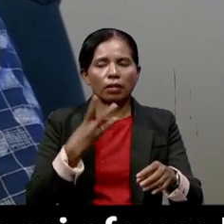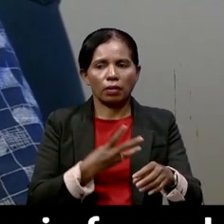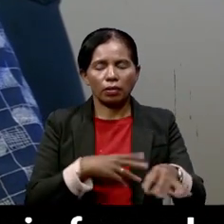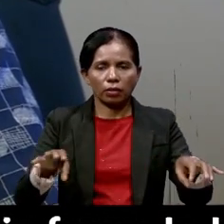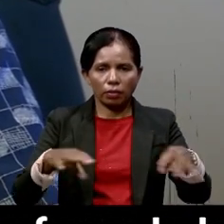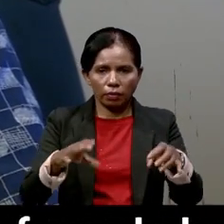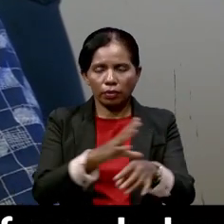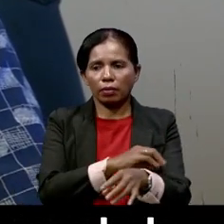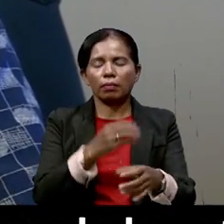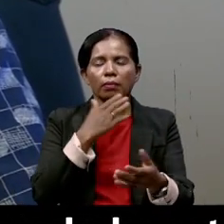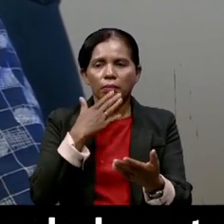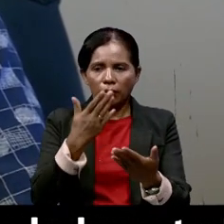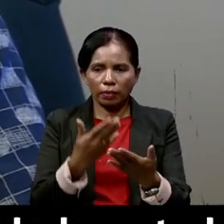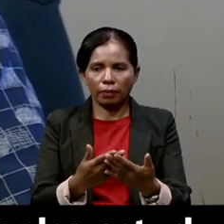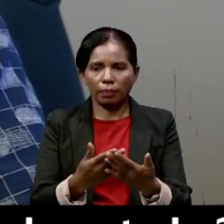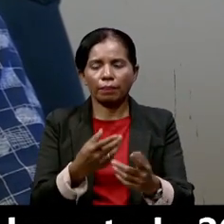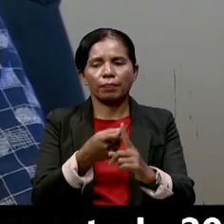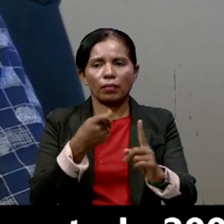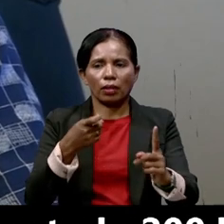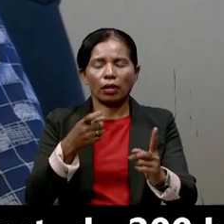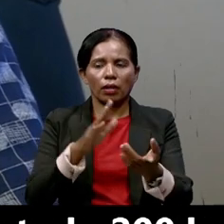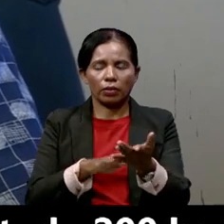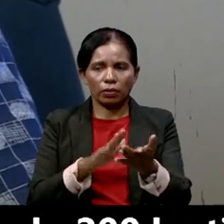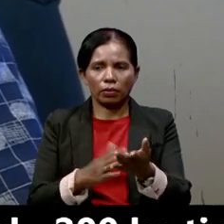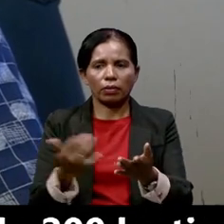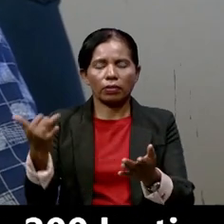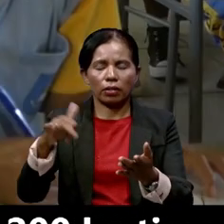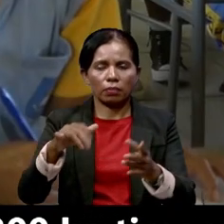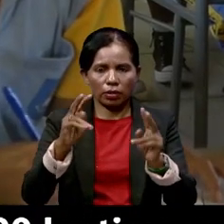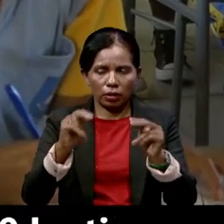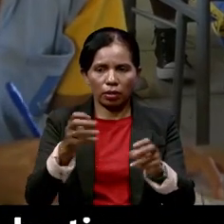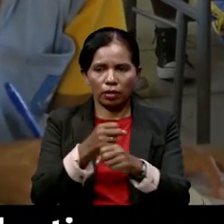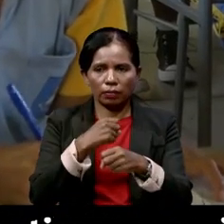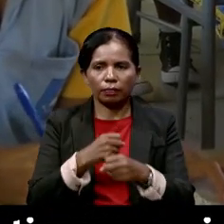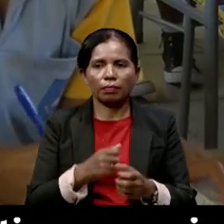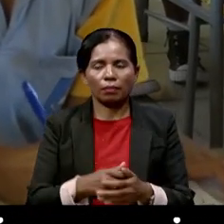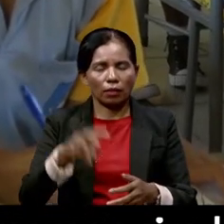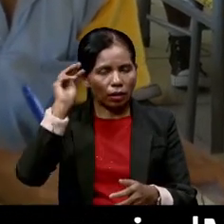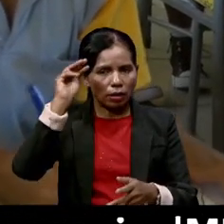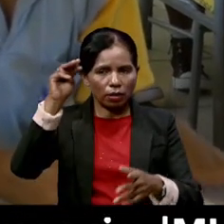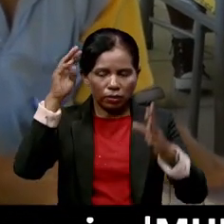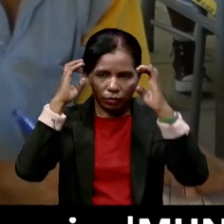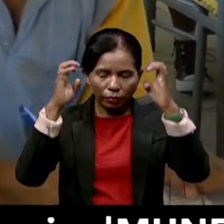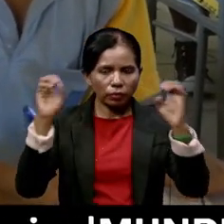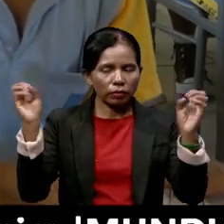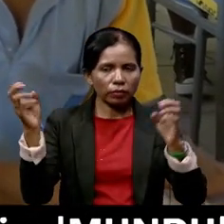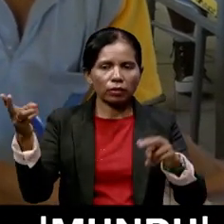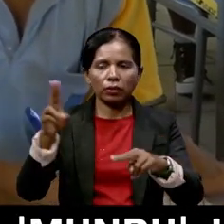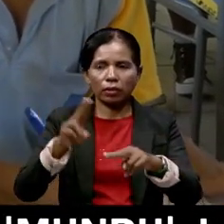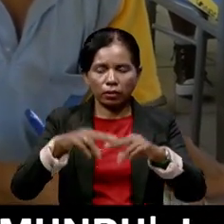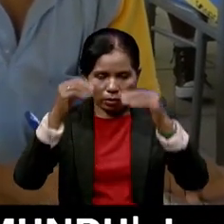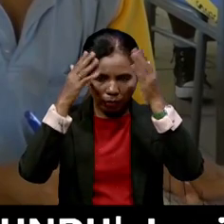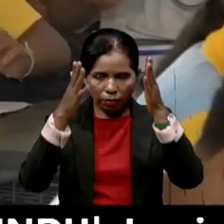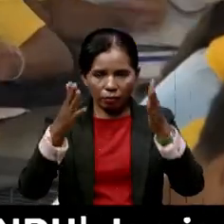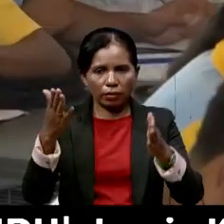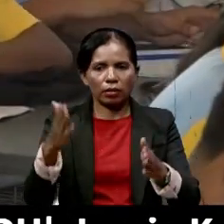mi usi iskola sentru mak tay serhalo. Antes ne Ministério da Educação la estende professor contratado